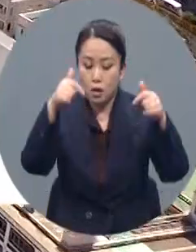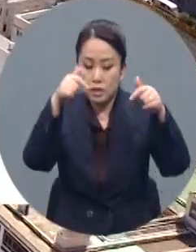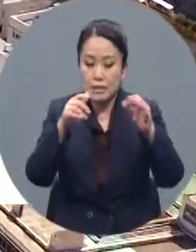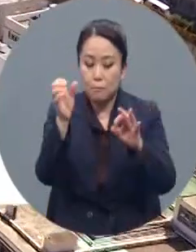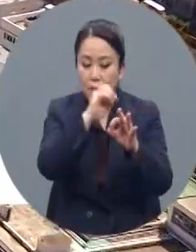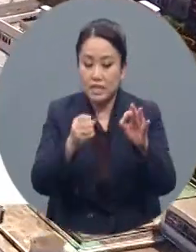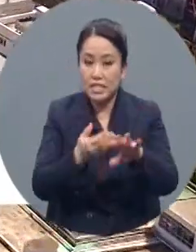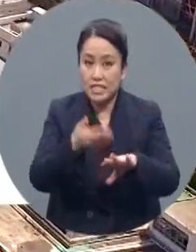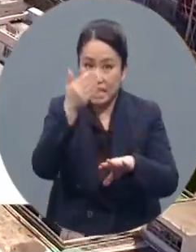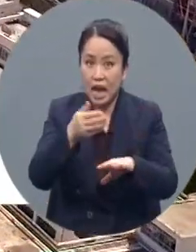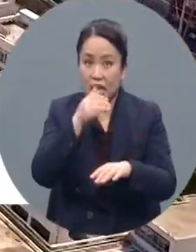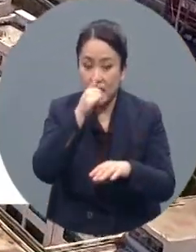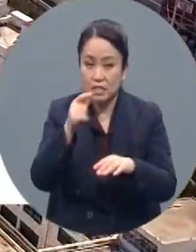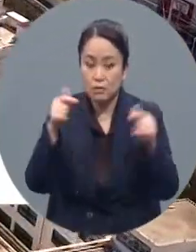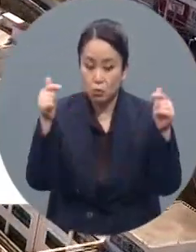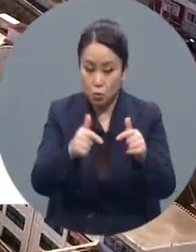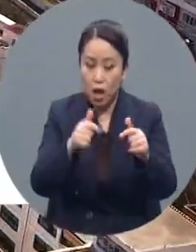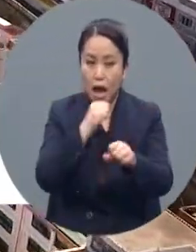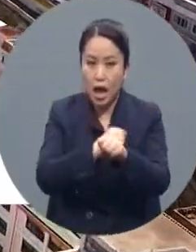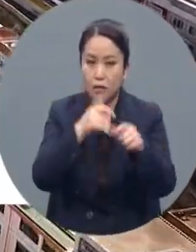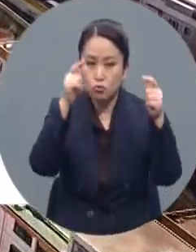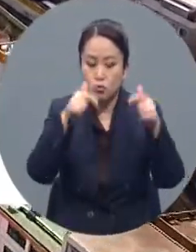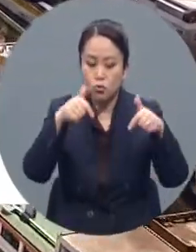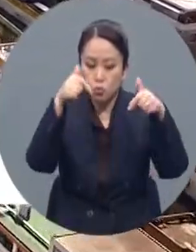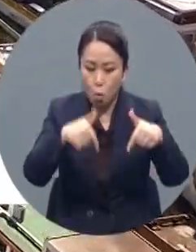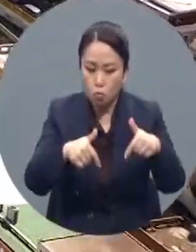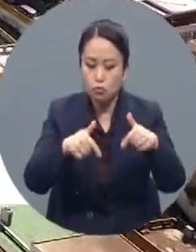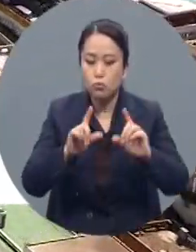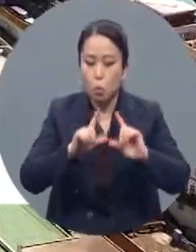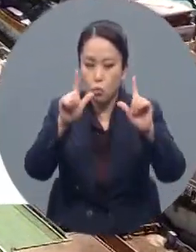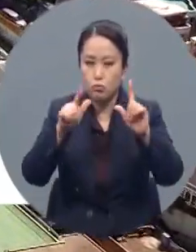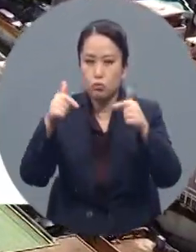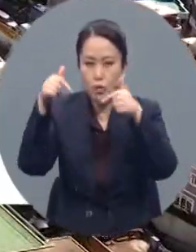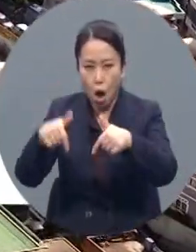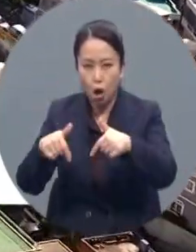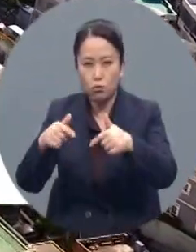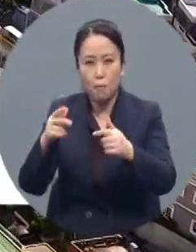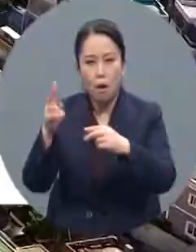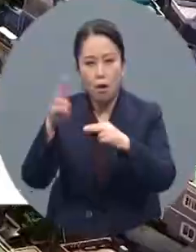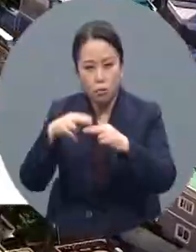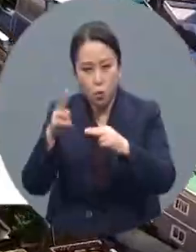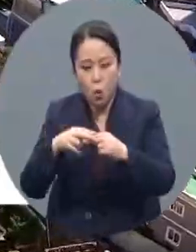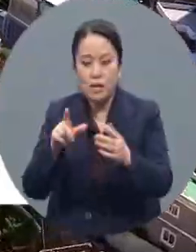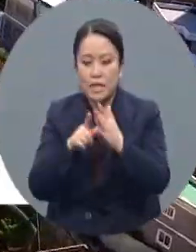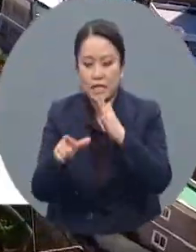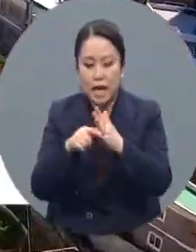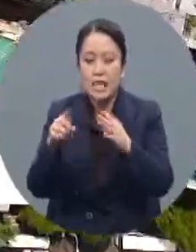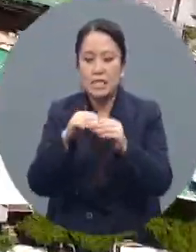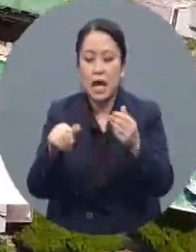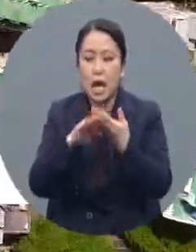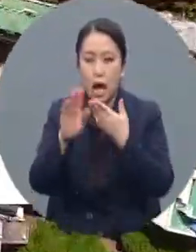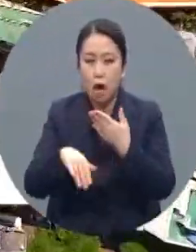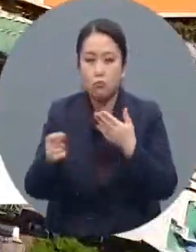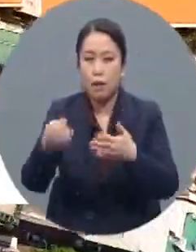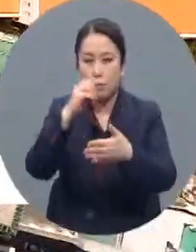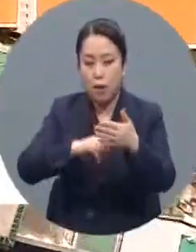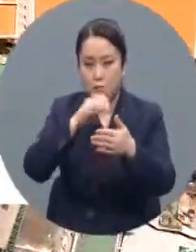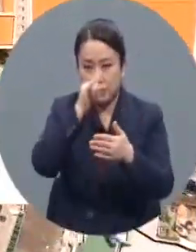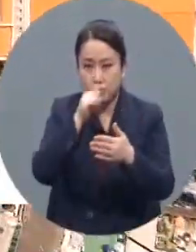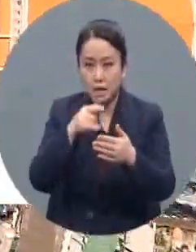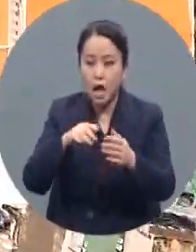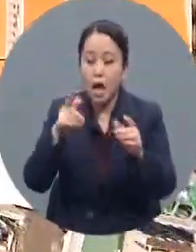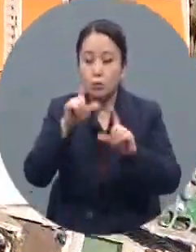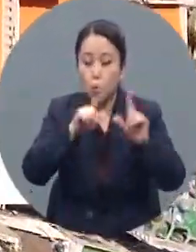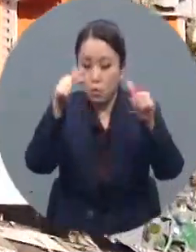중구 서구 영도구 사하고 사상구 가 포함됩니다 부산시는 애통 서 불균형을 해소하고 주택시장